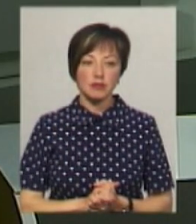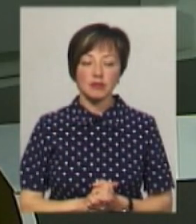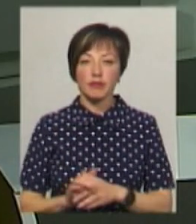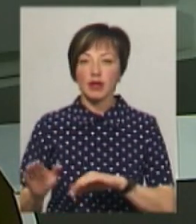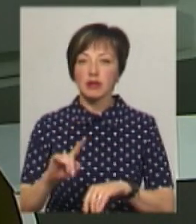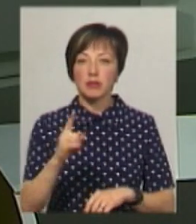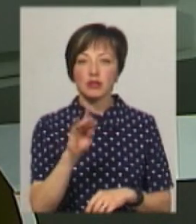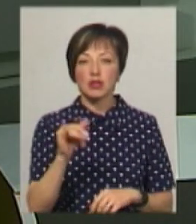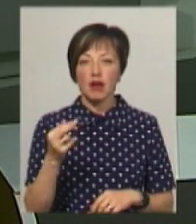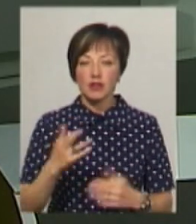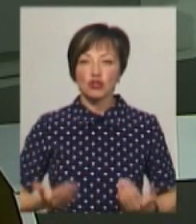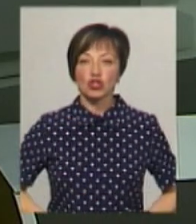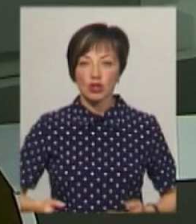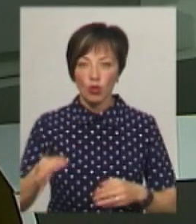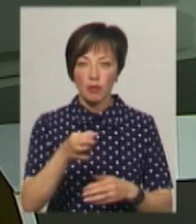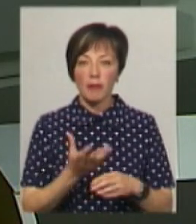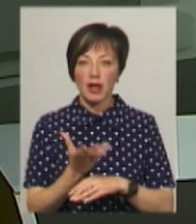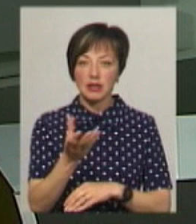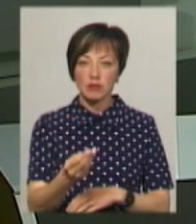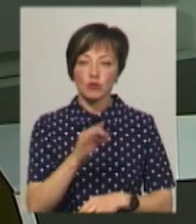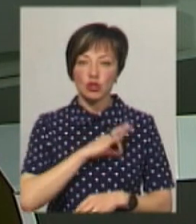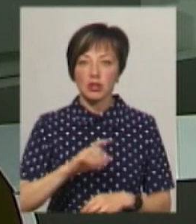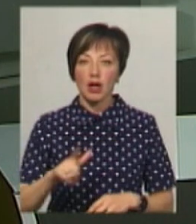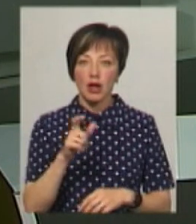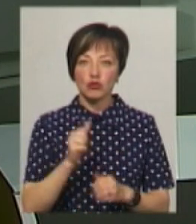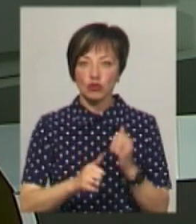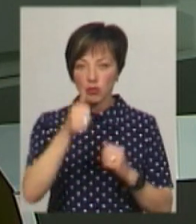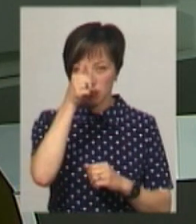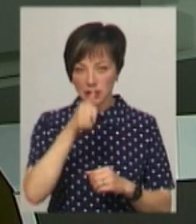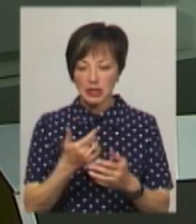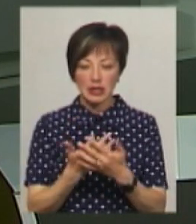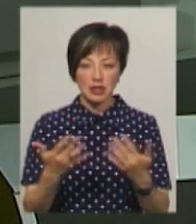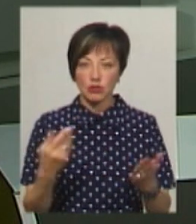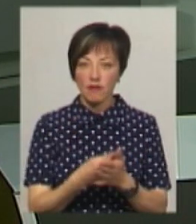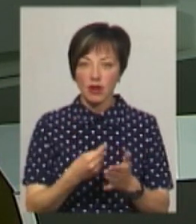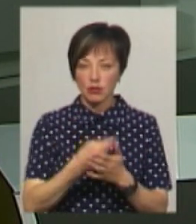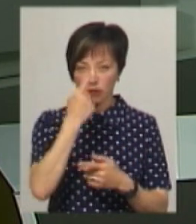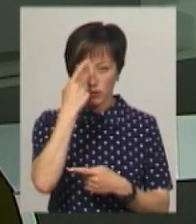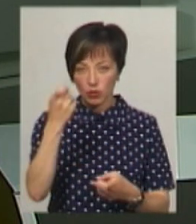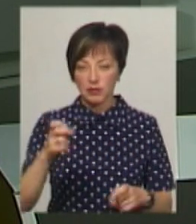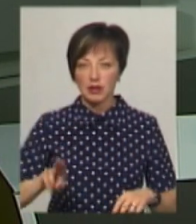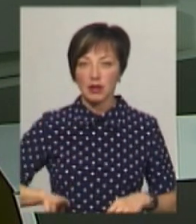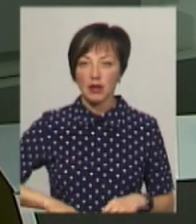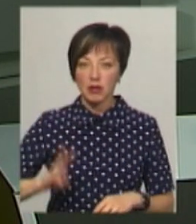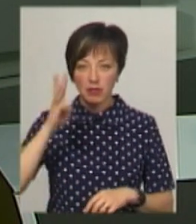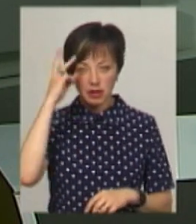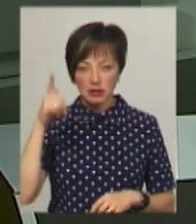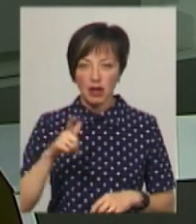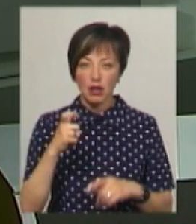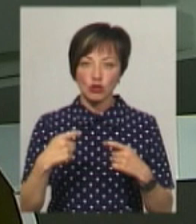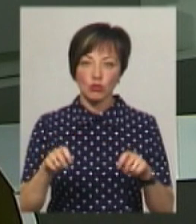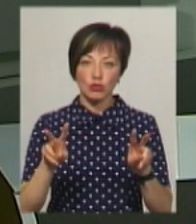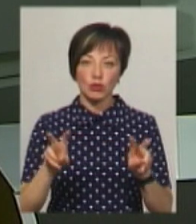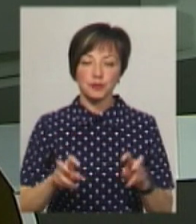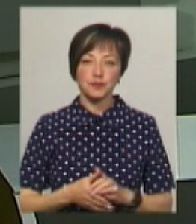Із 1 травня жителі Хмельниччини платитимуть за спожитий газ щомісяця різну вартість. Про це повідомив директор ТОВ «Хмельницькгазбуд»